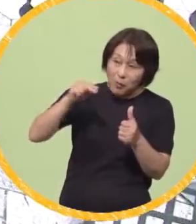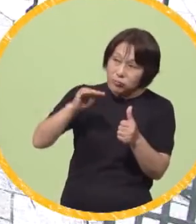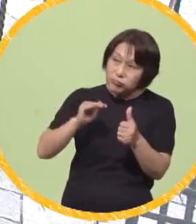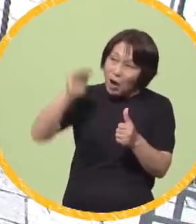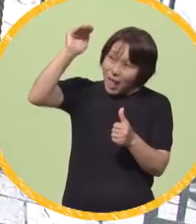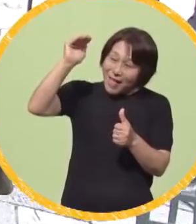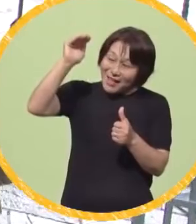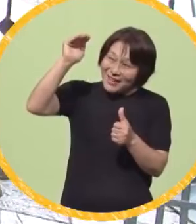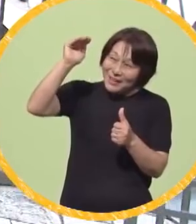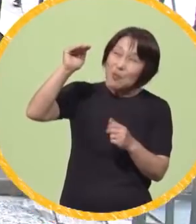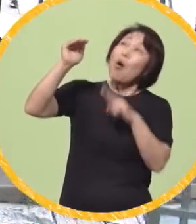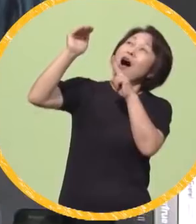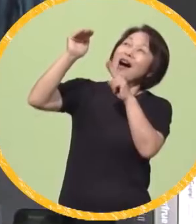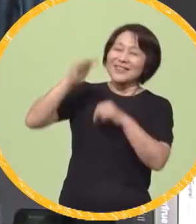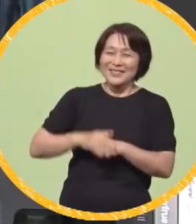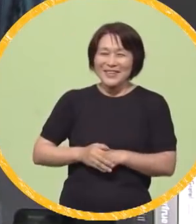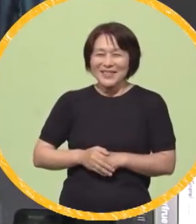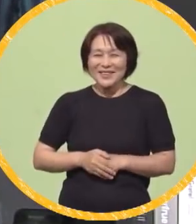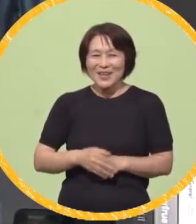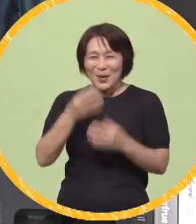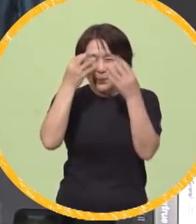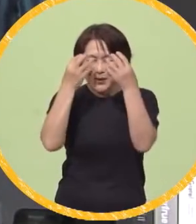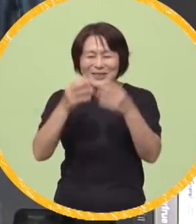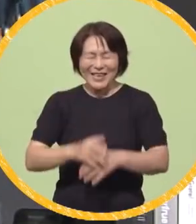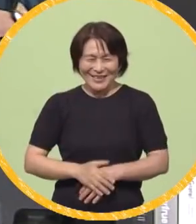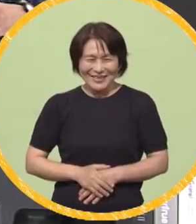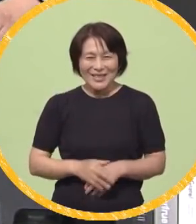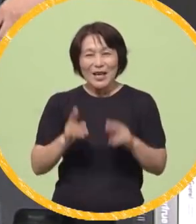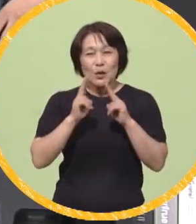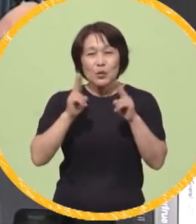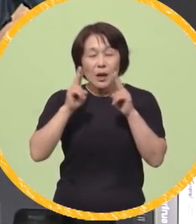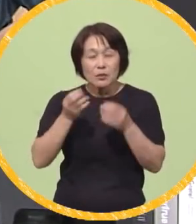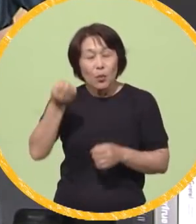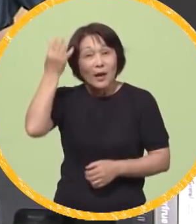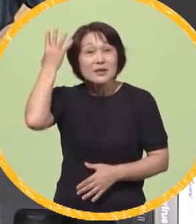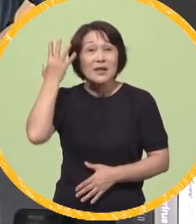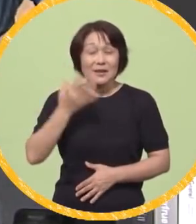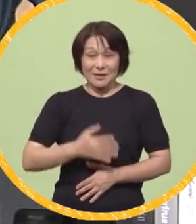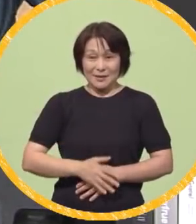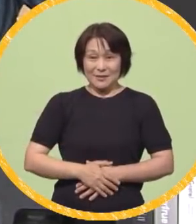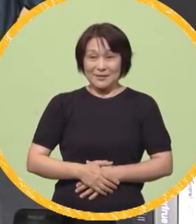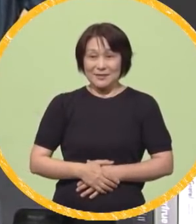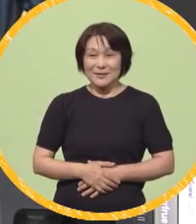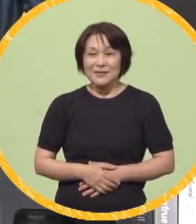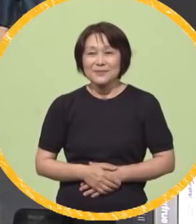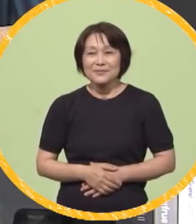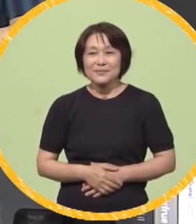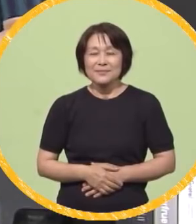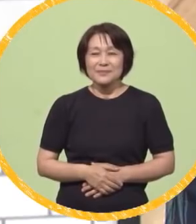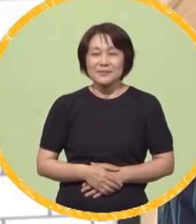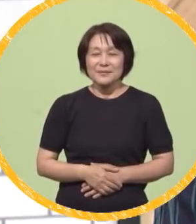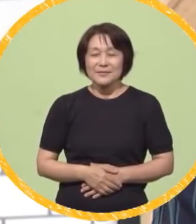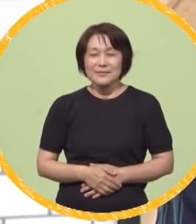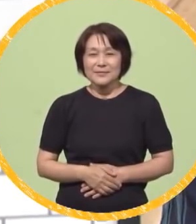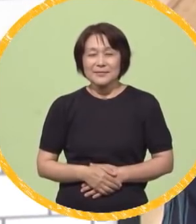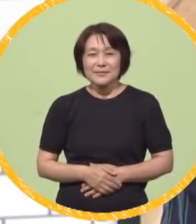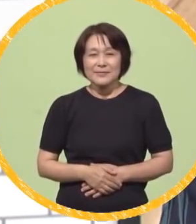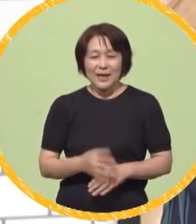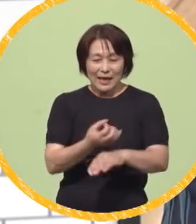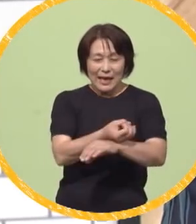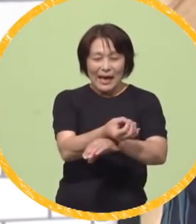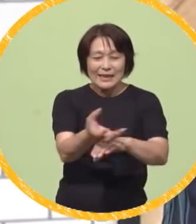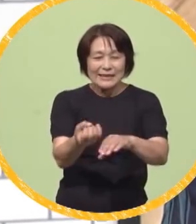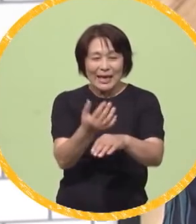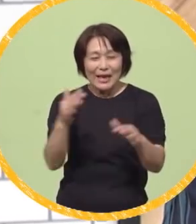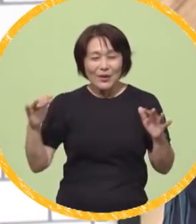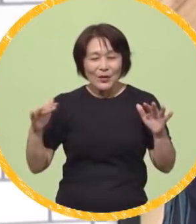人もびっくり した。そうですね、歌うの忘れてましたからね。 びっくりしちゃってね、 本当にもう。さあということで、紫陽花の穴場